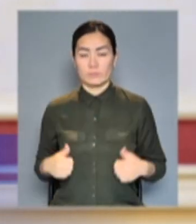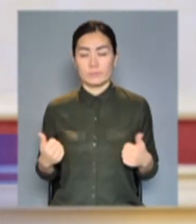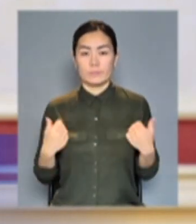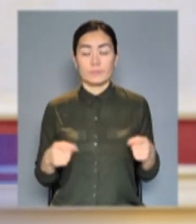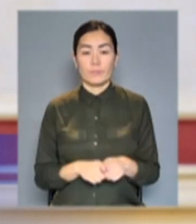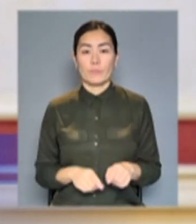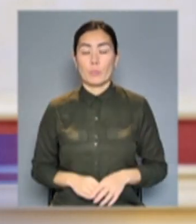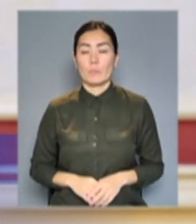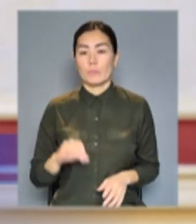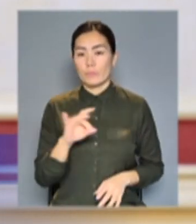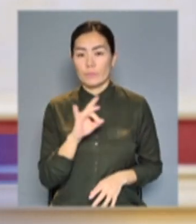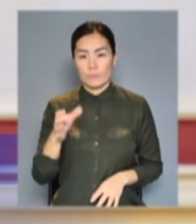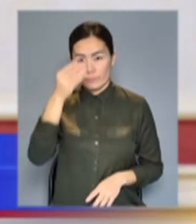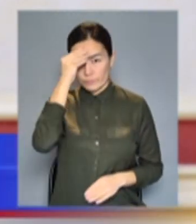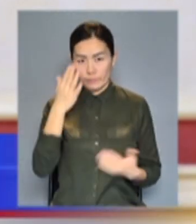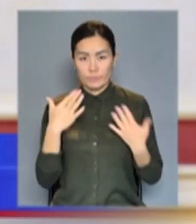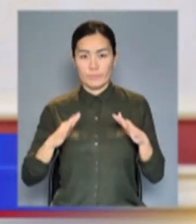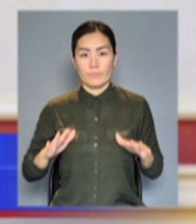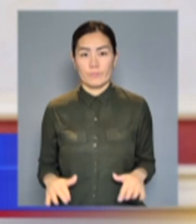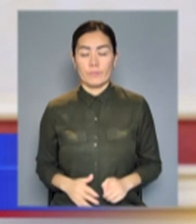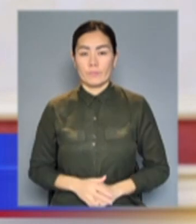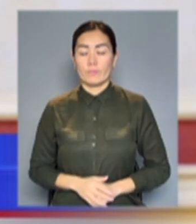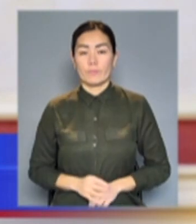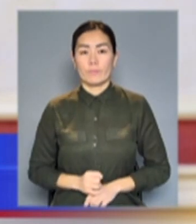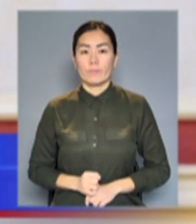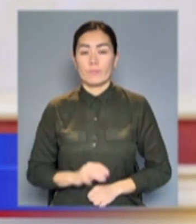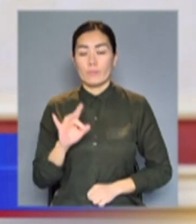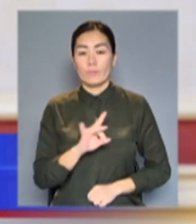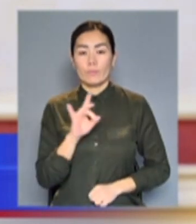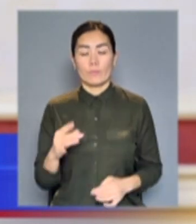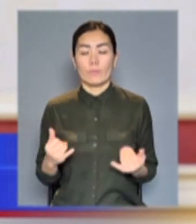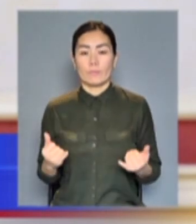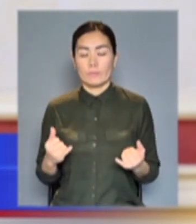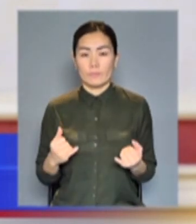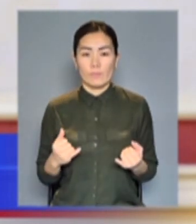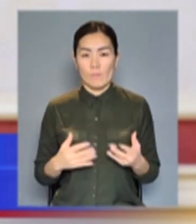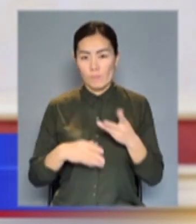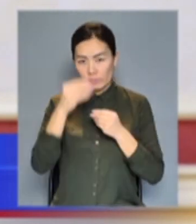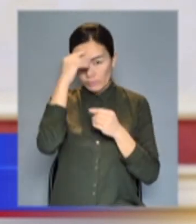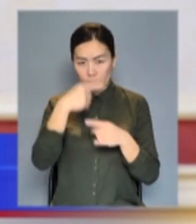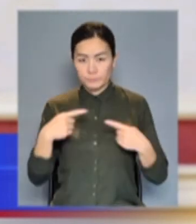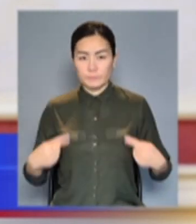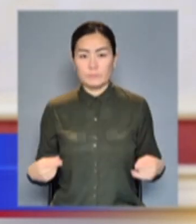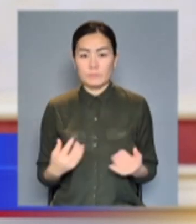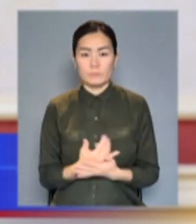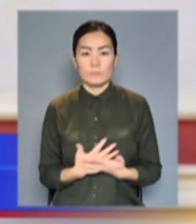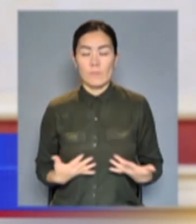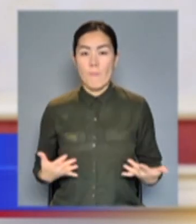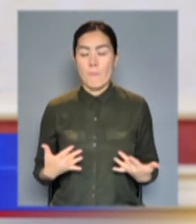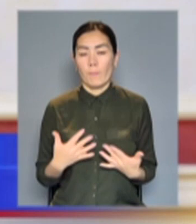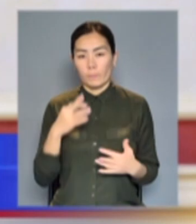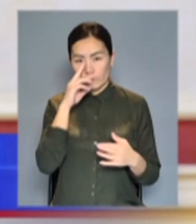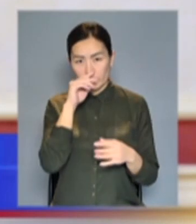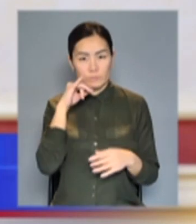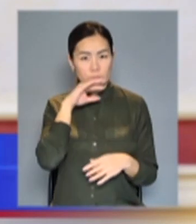ол дін мен қоғамның қатынасында дінге деген қазір қоғамда қалыптасып қалған көзқарастардың ішінде көптеген әттеген нәрселер